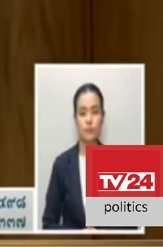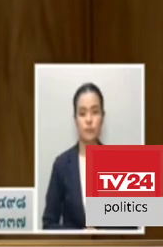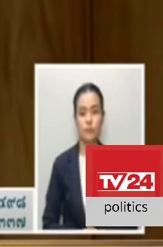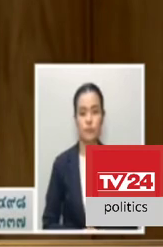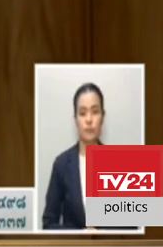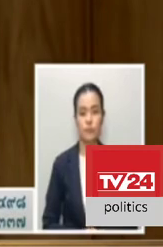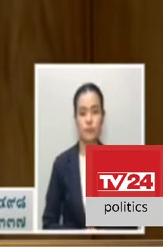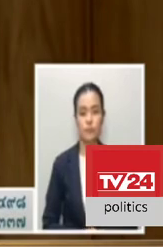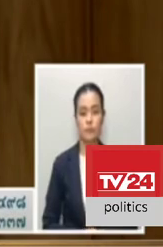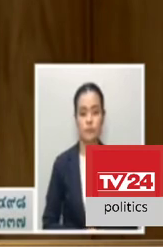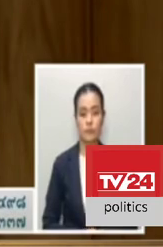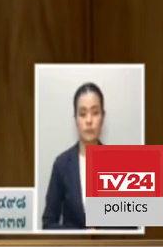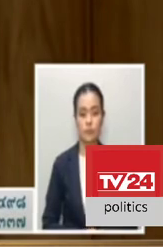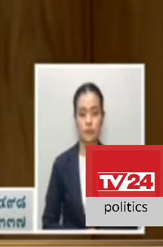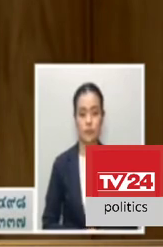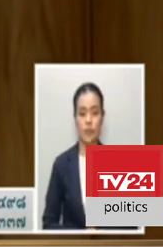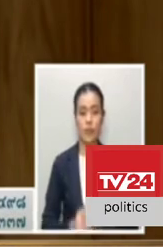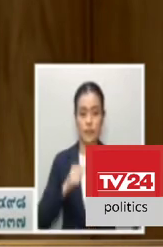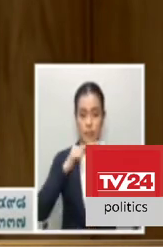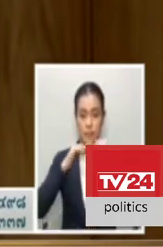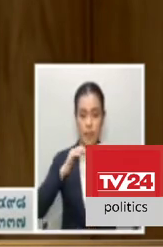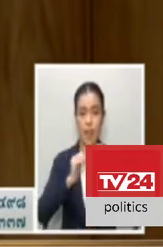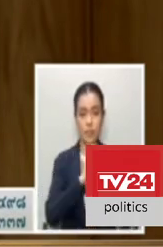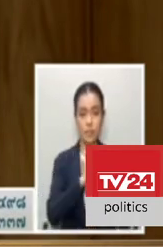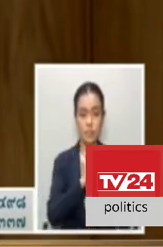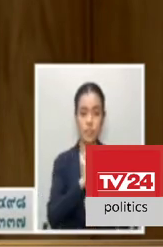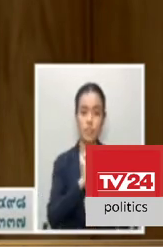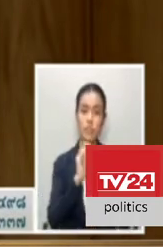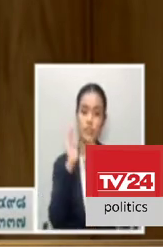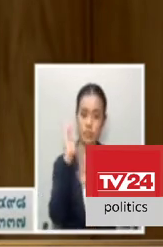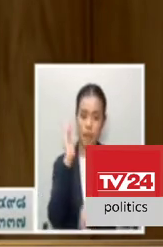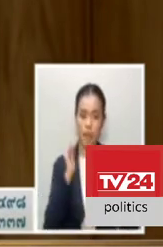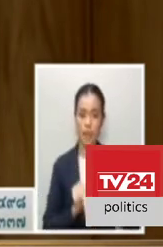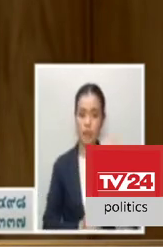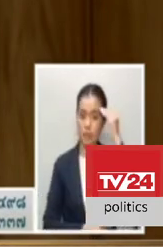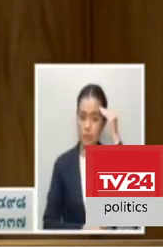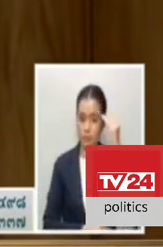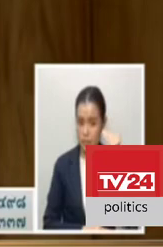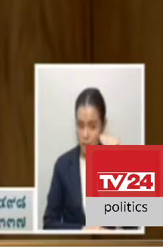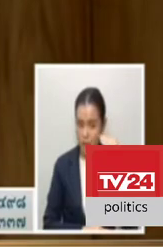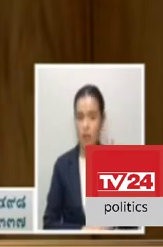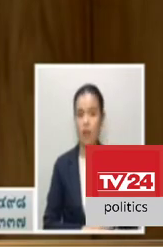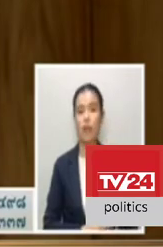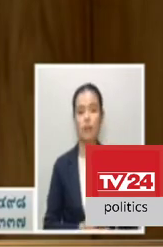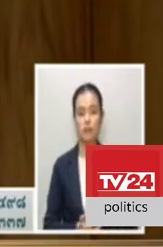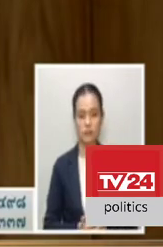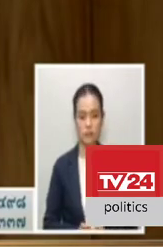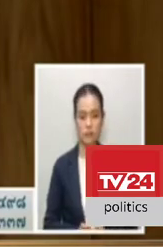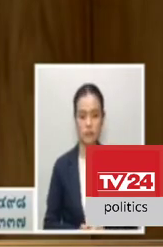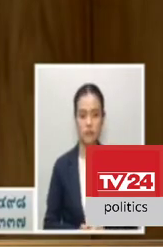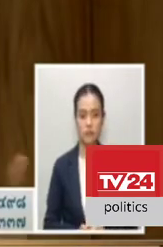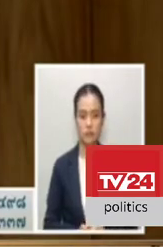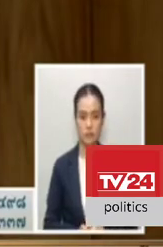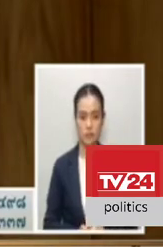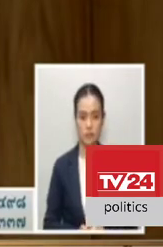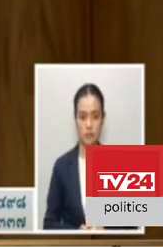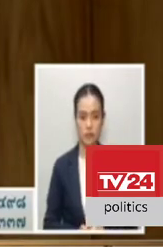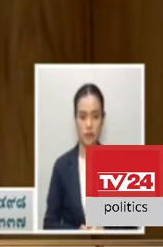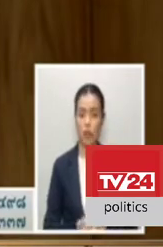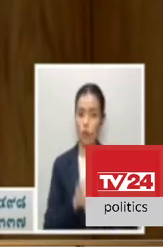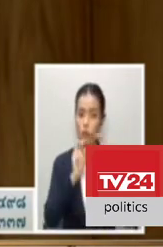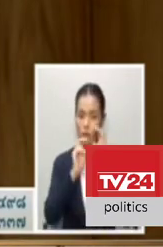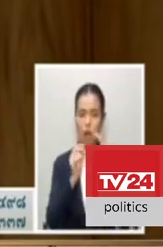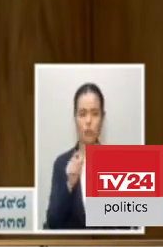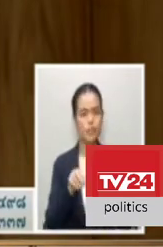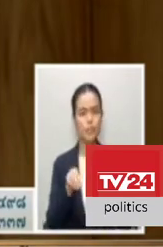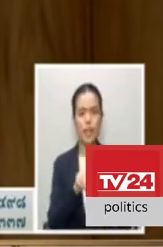ะเป็นเรื่องของทะเลจีนใต้นะฮะคาบสมุทรเกาหลีเรื่องยะไข่นะฮะรวมไปถึงเรื่องที่ใกล้ตัวของเราคือเรื่อง